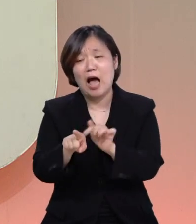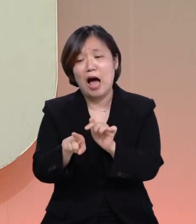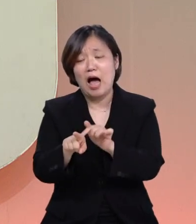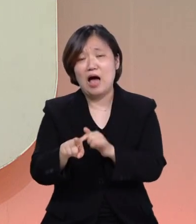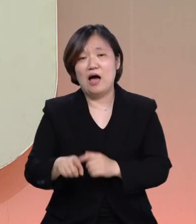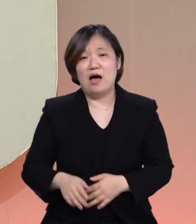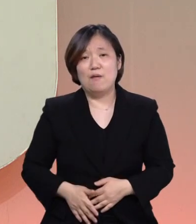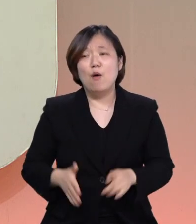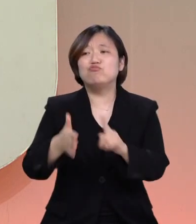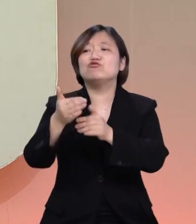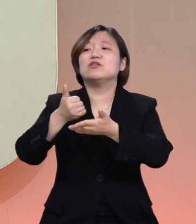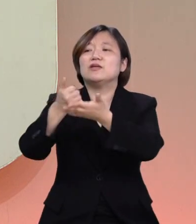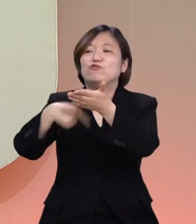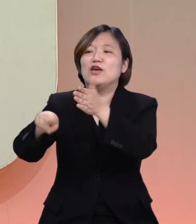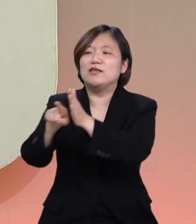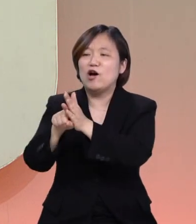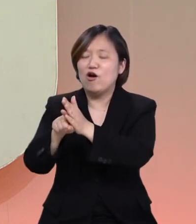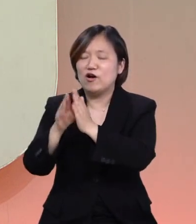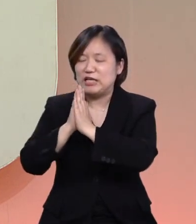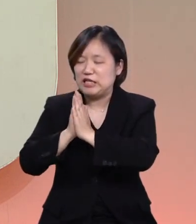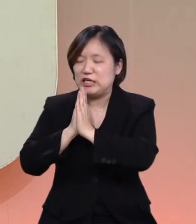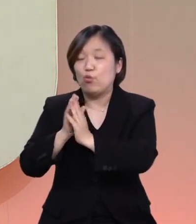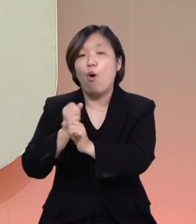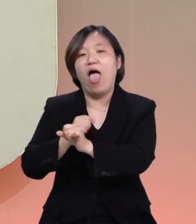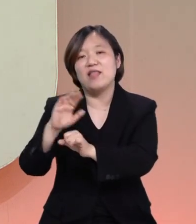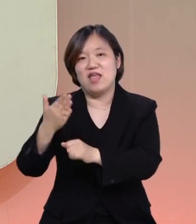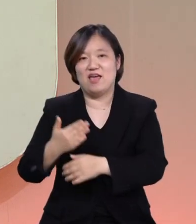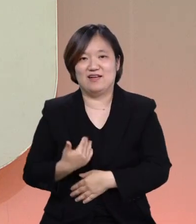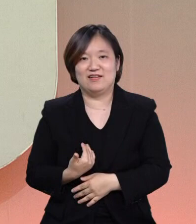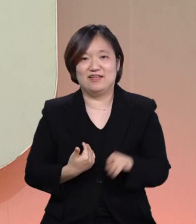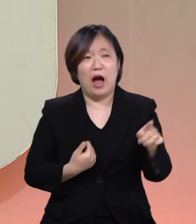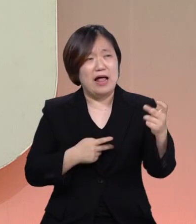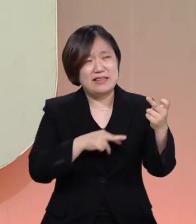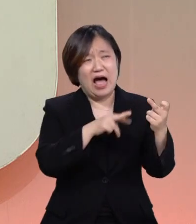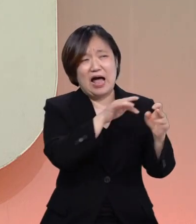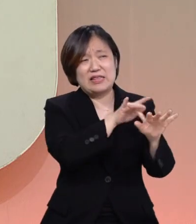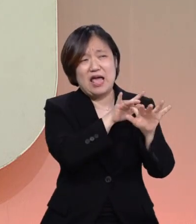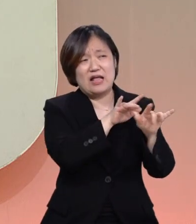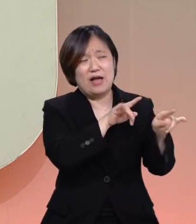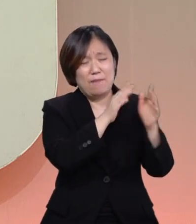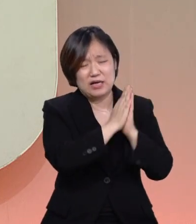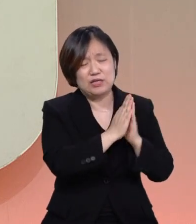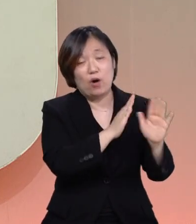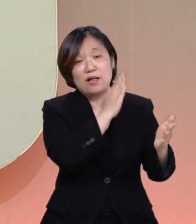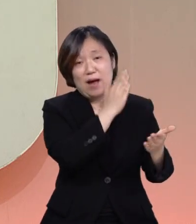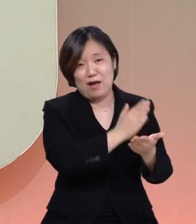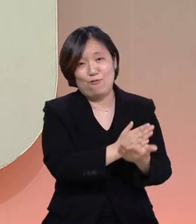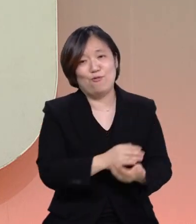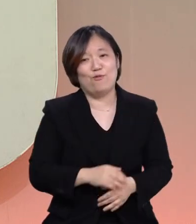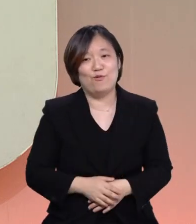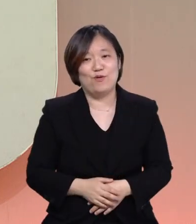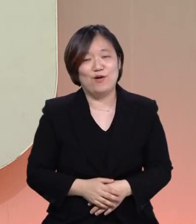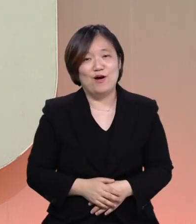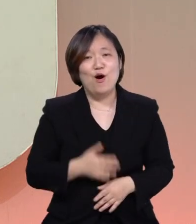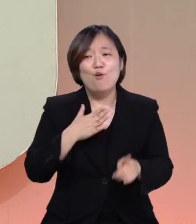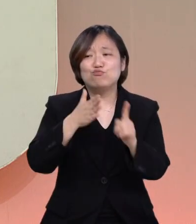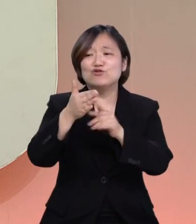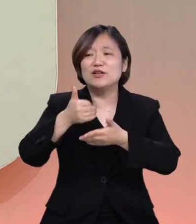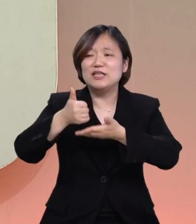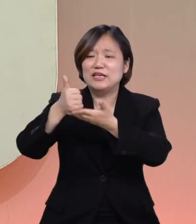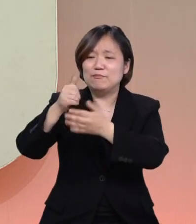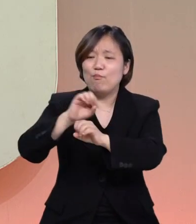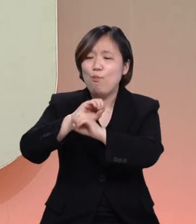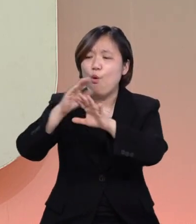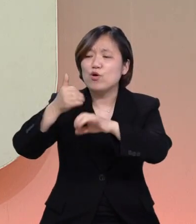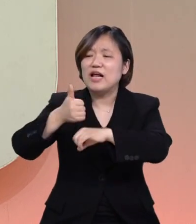항상 간곡하게 말씀드리지 않습니까 그러니까 부처님 경전에 의지해서 불보살님을 향한 기도를